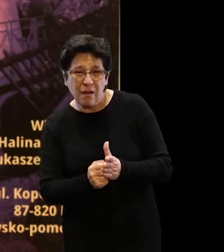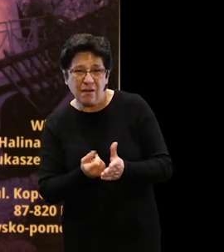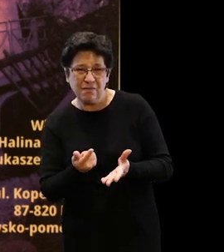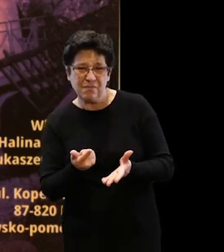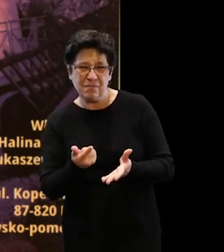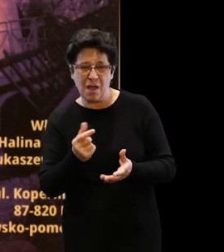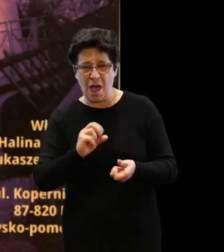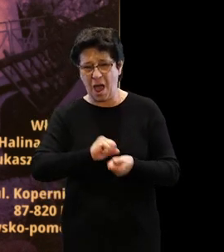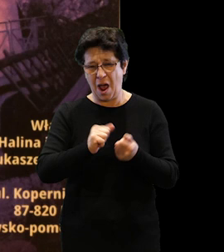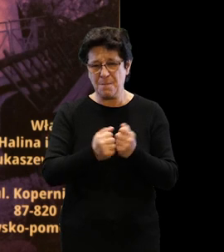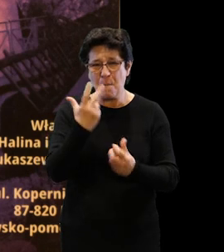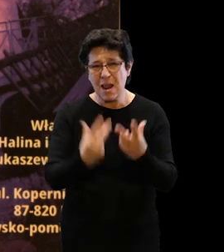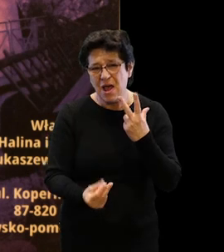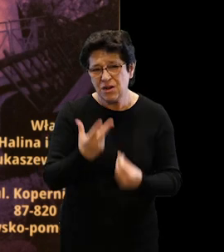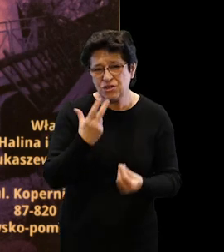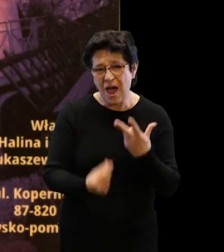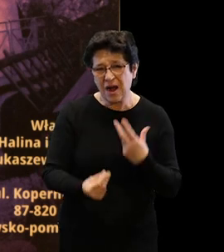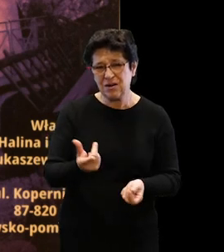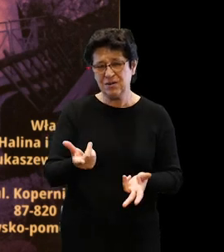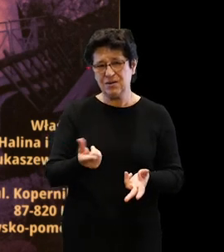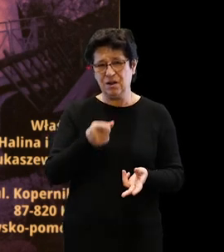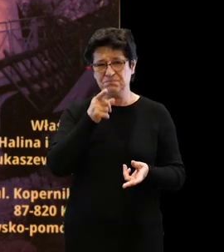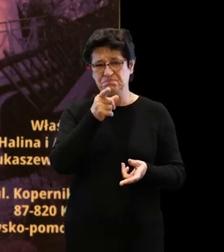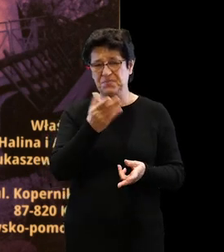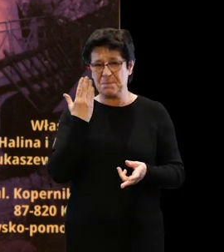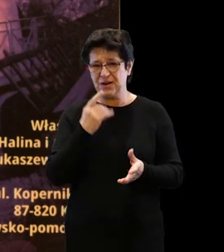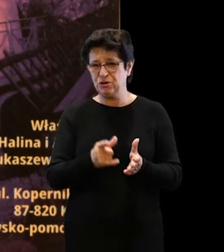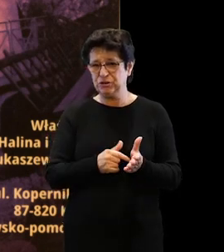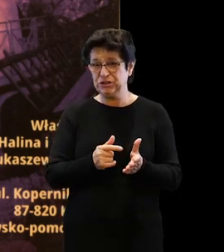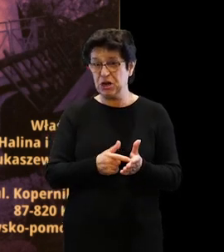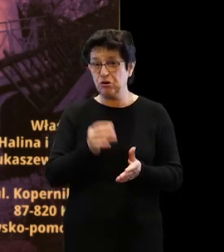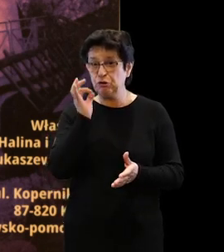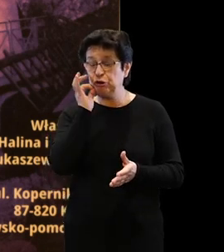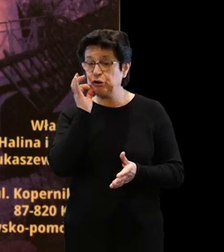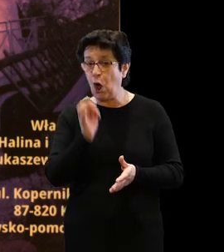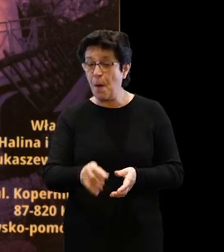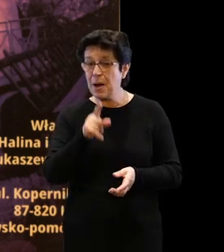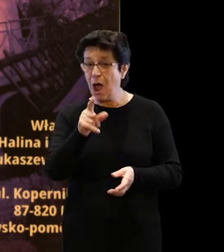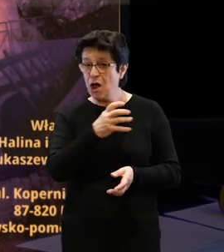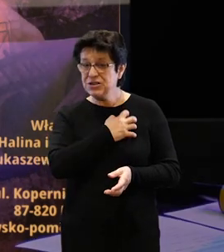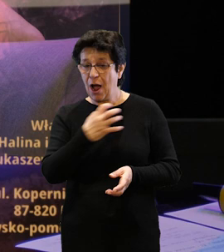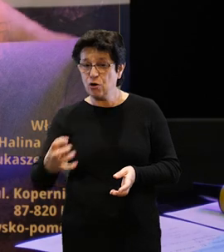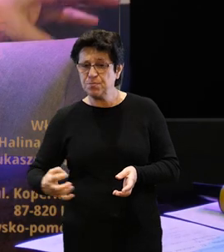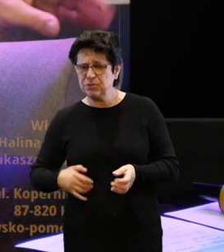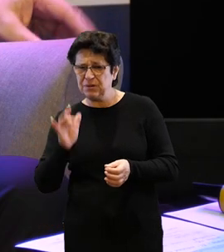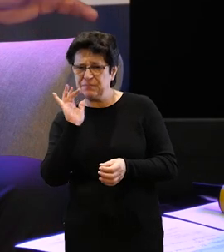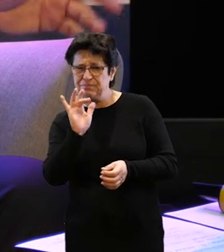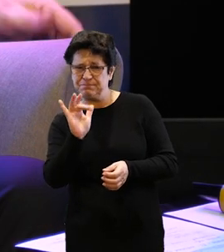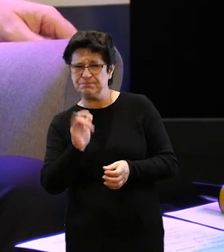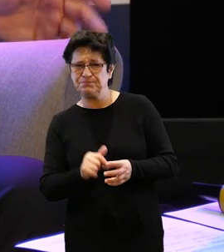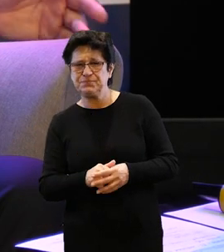stara mleczarnia ale tego typu pomieszczenia bardzo często właśnie są dobre do zagospodarowania one nie zawsze